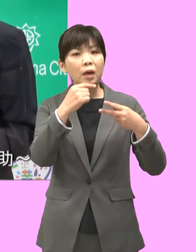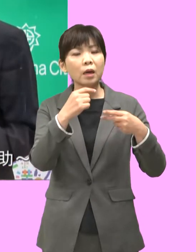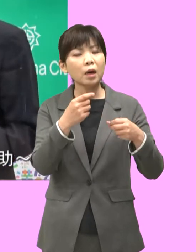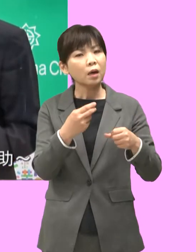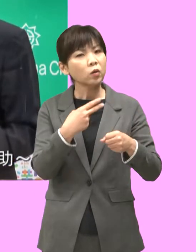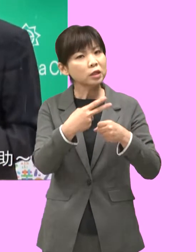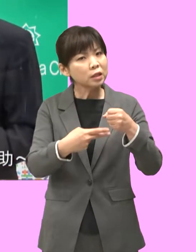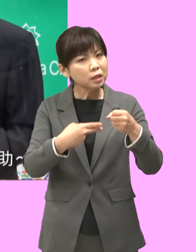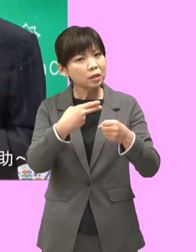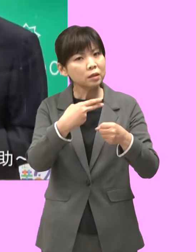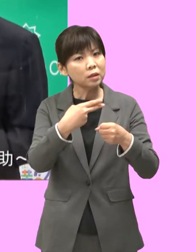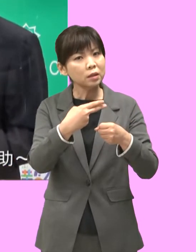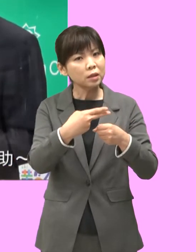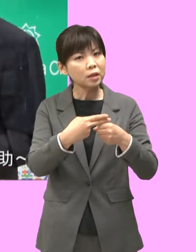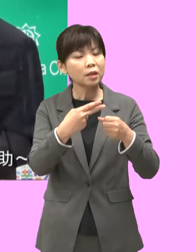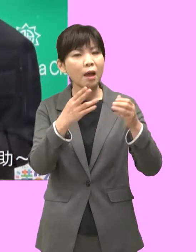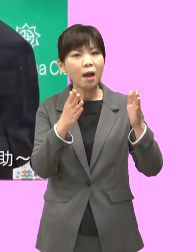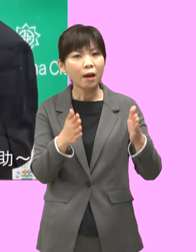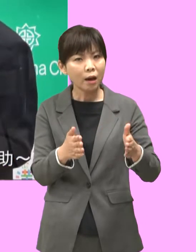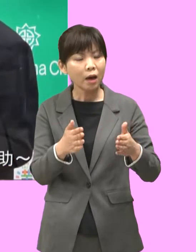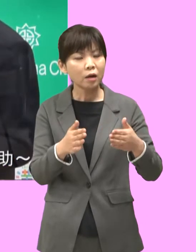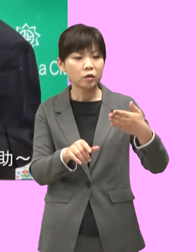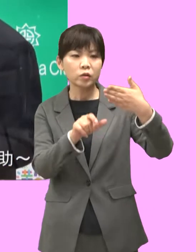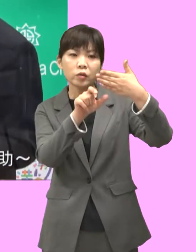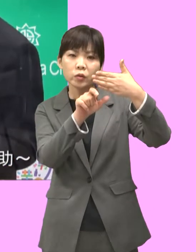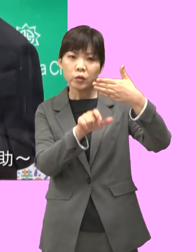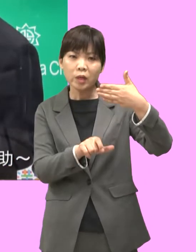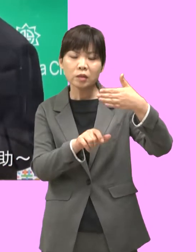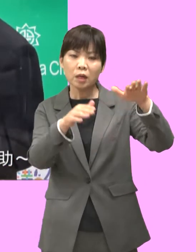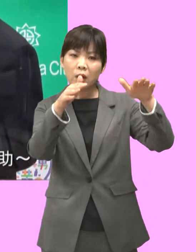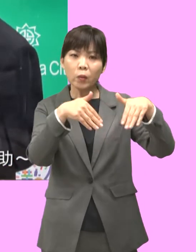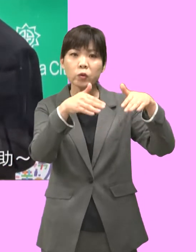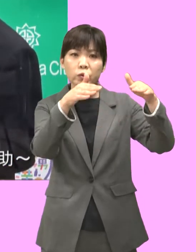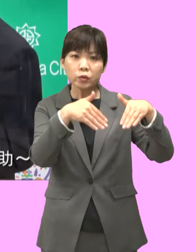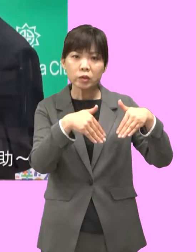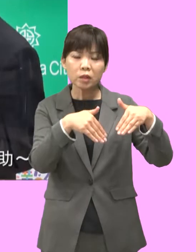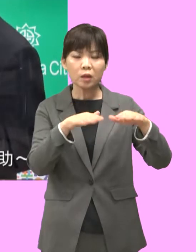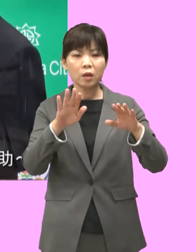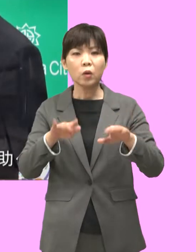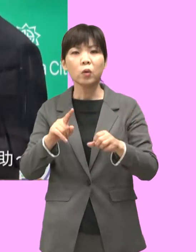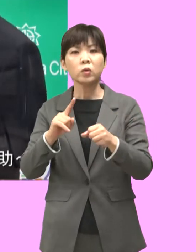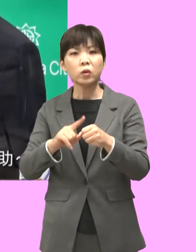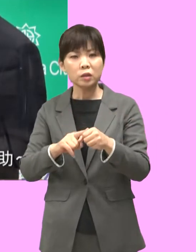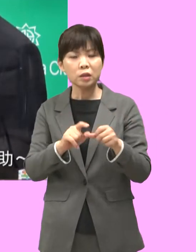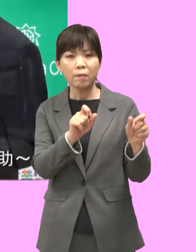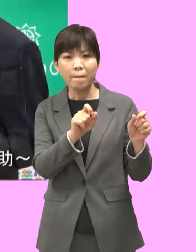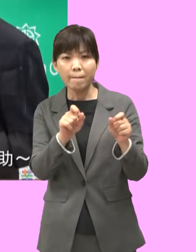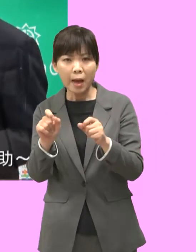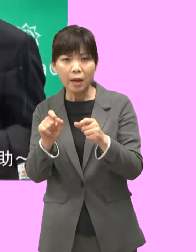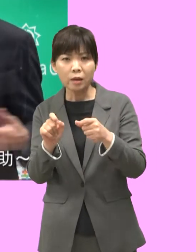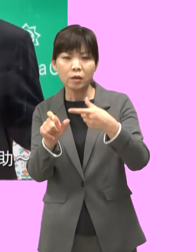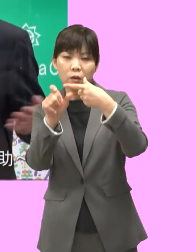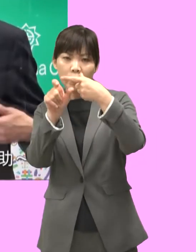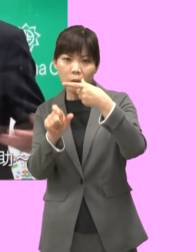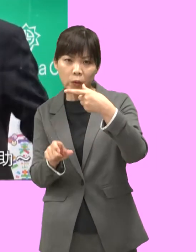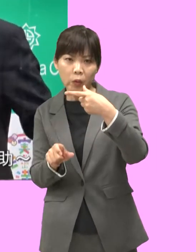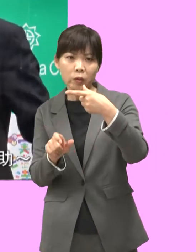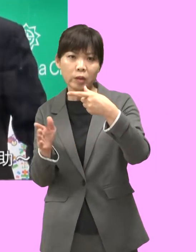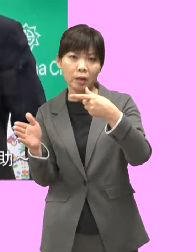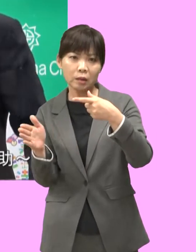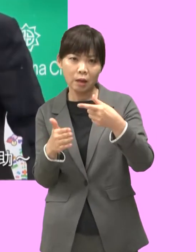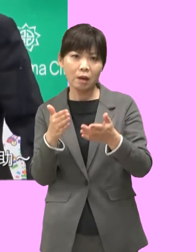ここ2年間9月ぐらいから募集していたものをこの6月から早めて、そしてあのできる限り我